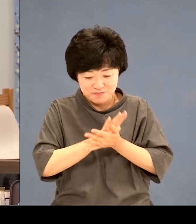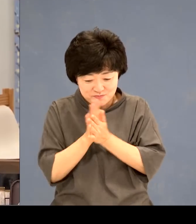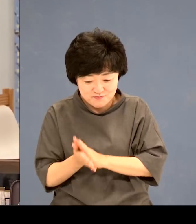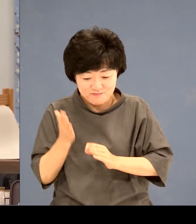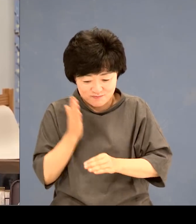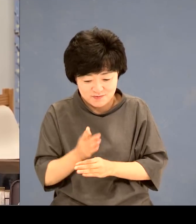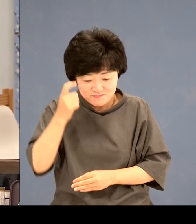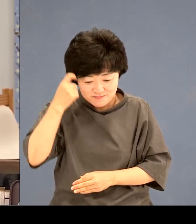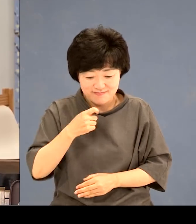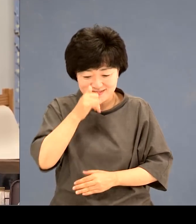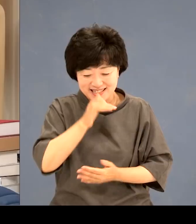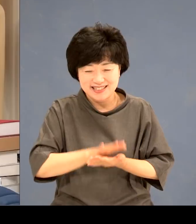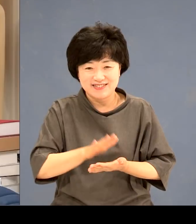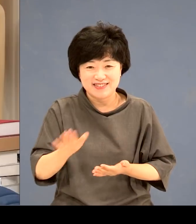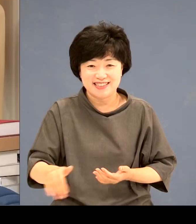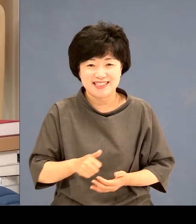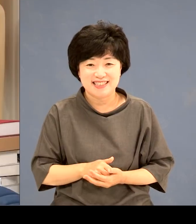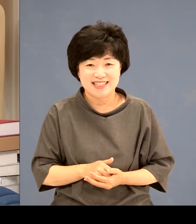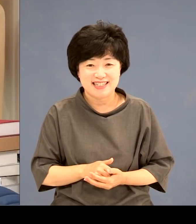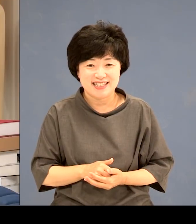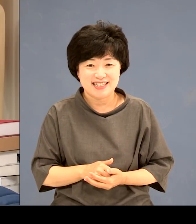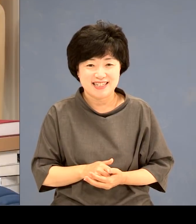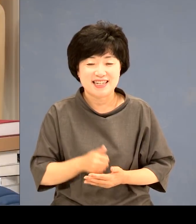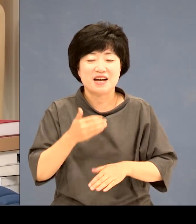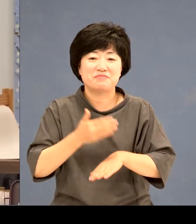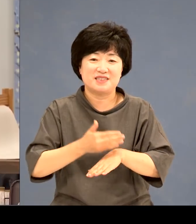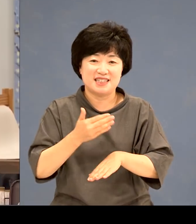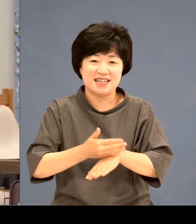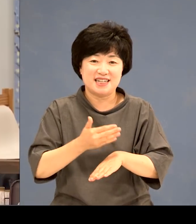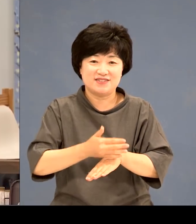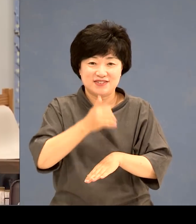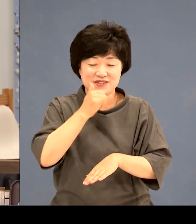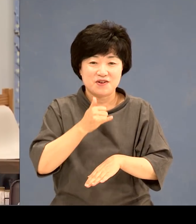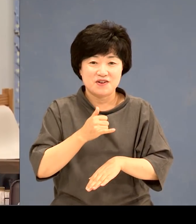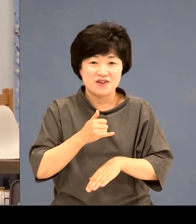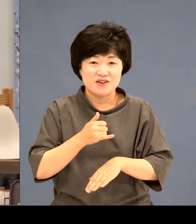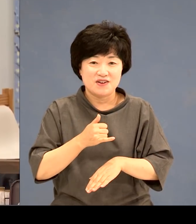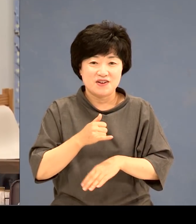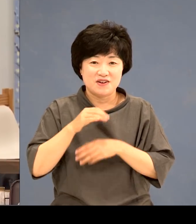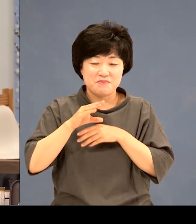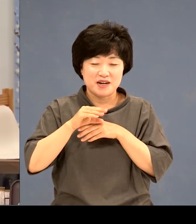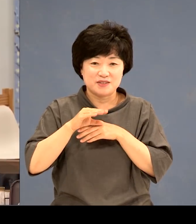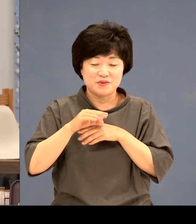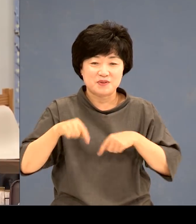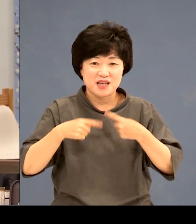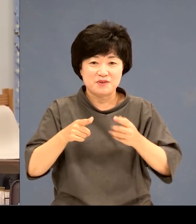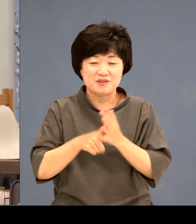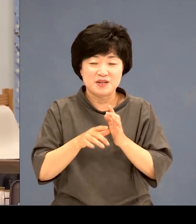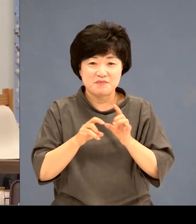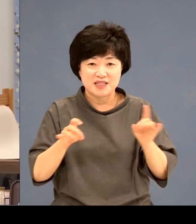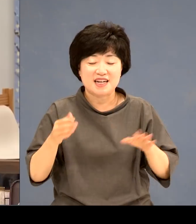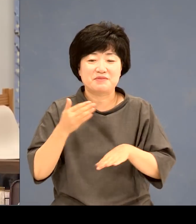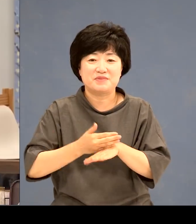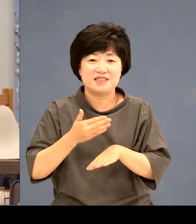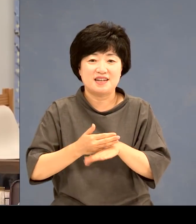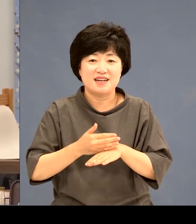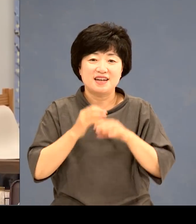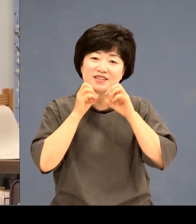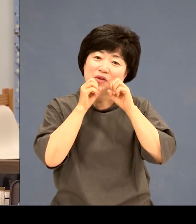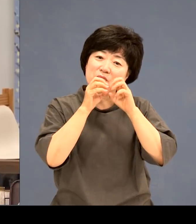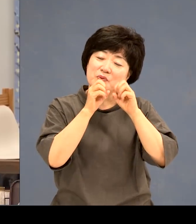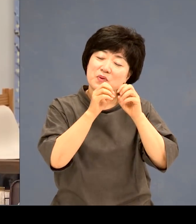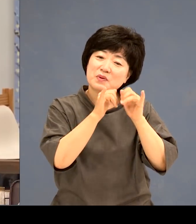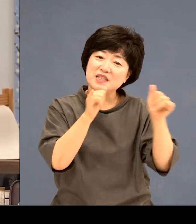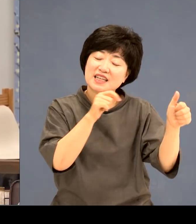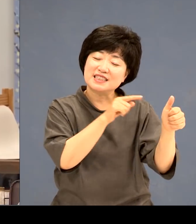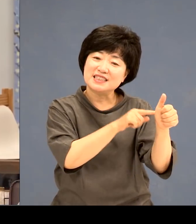땅이 변화돼감을 느끼고 있습니다. 그래서 굉장히 감사해하고 있고요. 방송 한 번 할 때마다 감사해하고 있고 사실